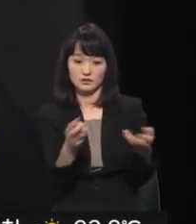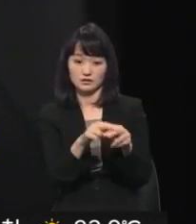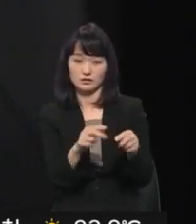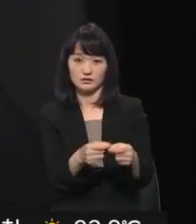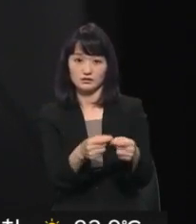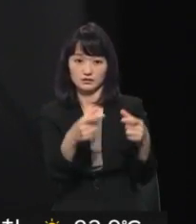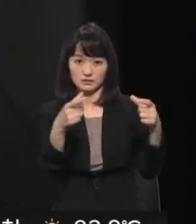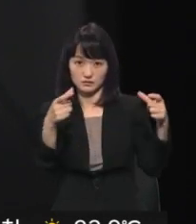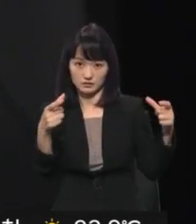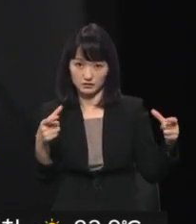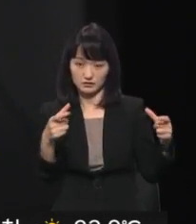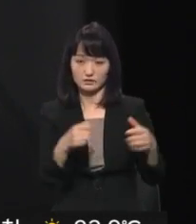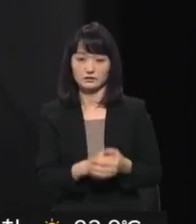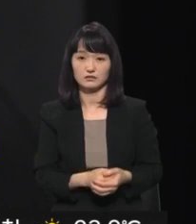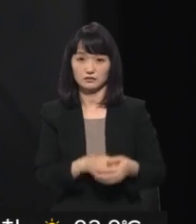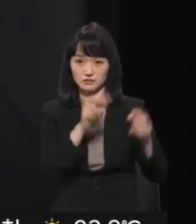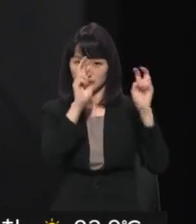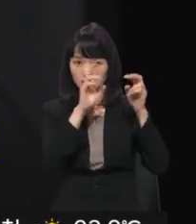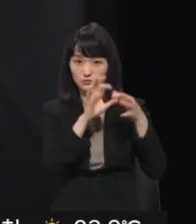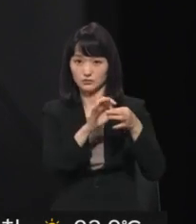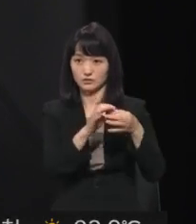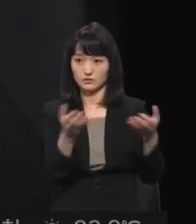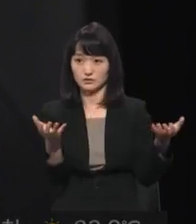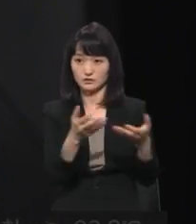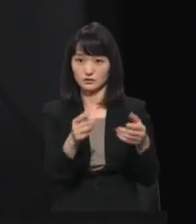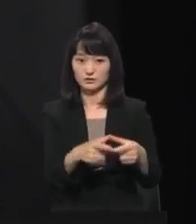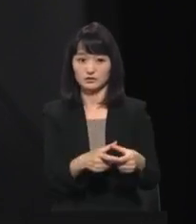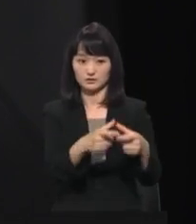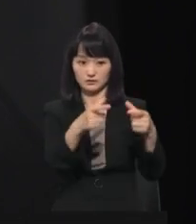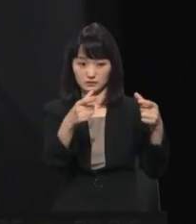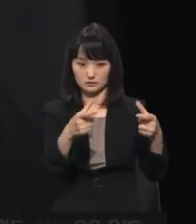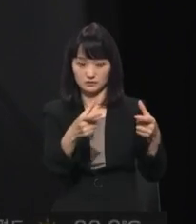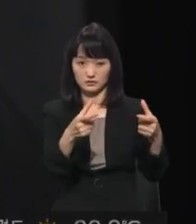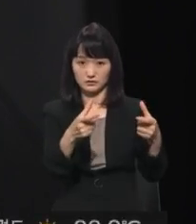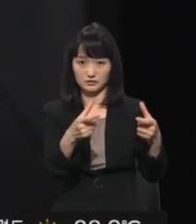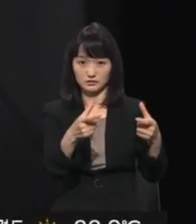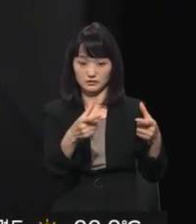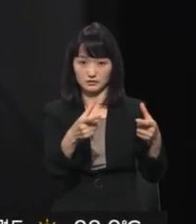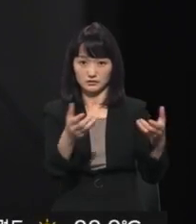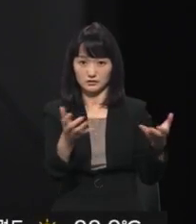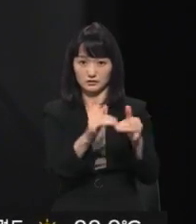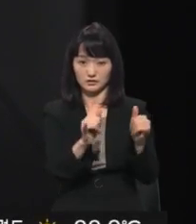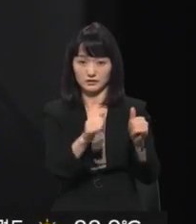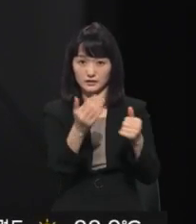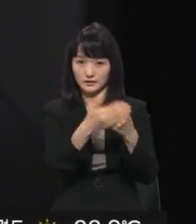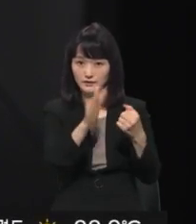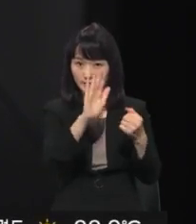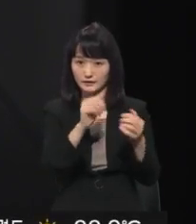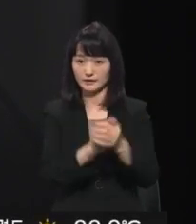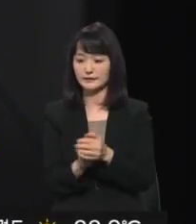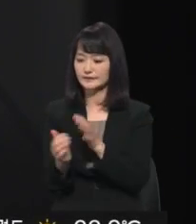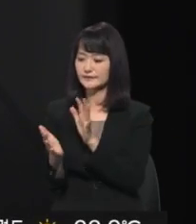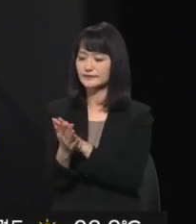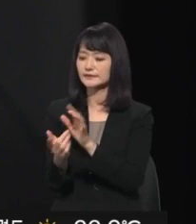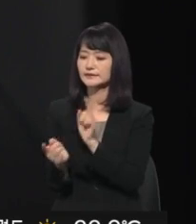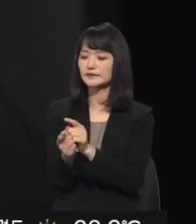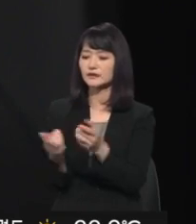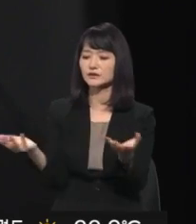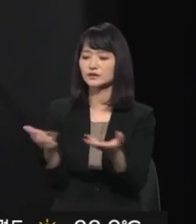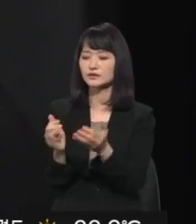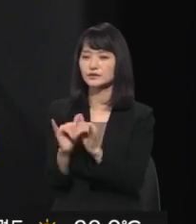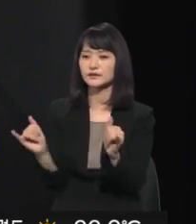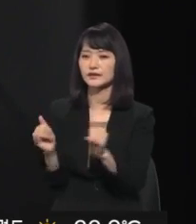일자리가 늘어나 그 근로자에게 가는것 보다는 아예 직접적으로 근로자에게 가는게 나은 거거든요 일러가 이제